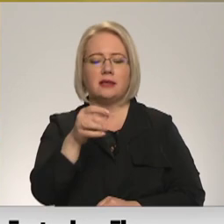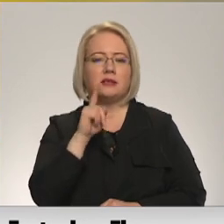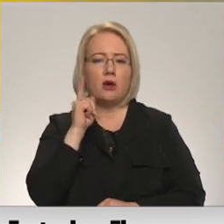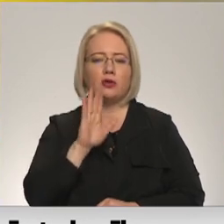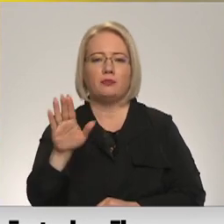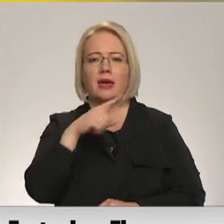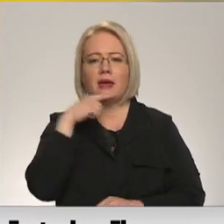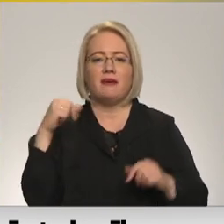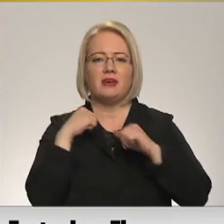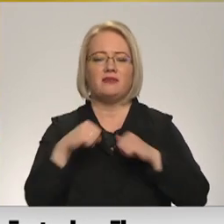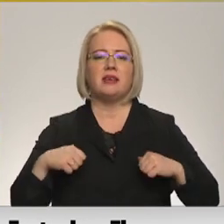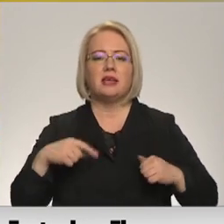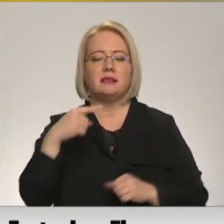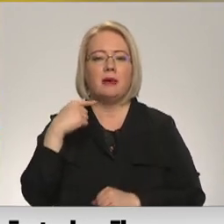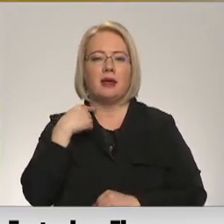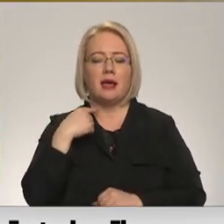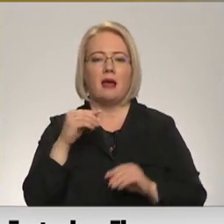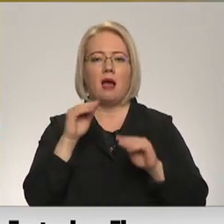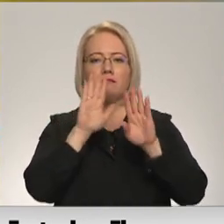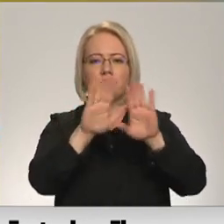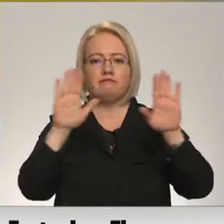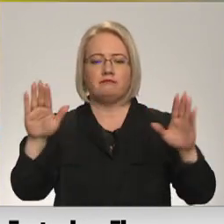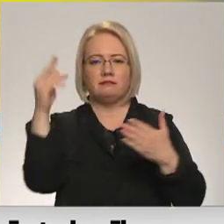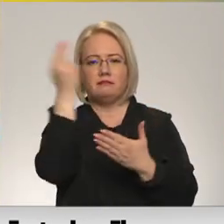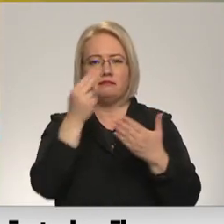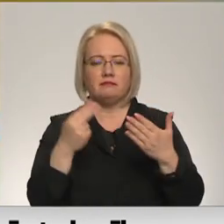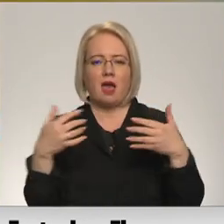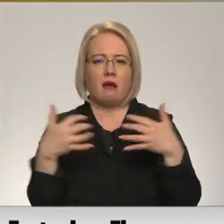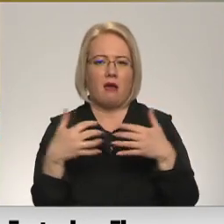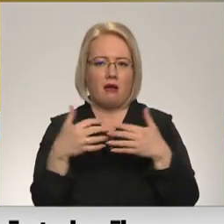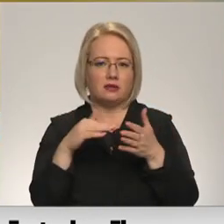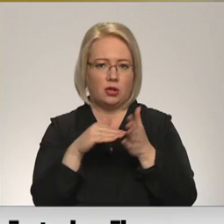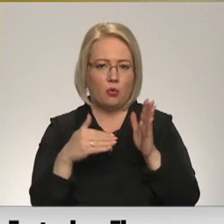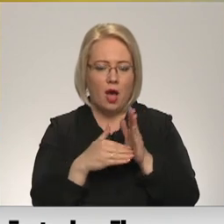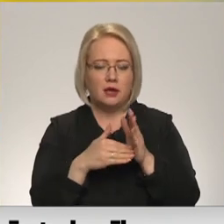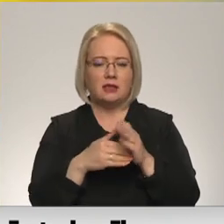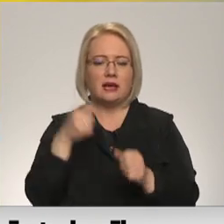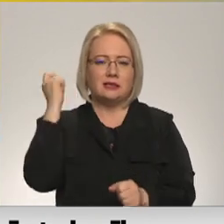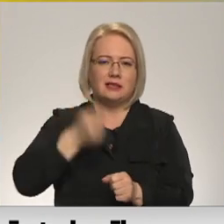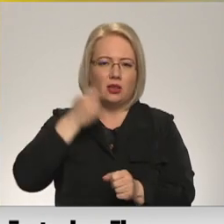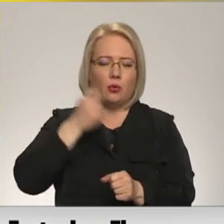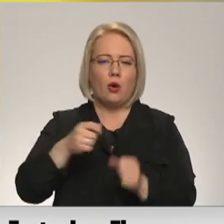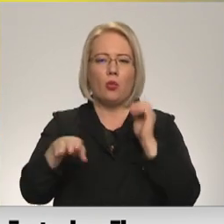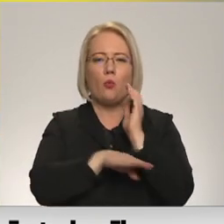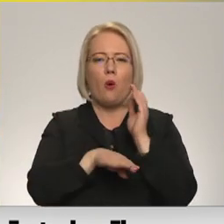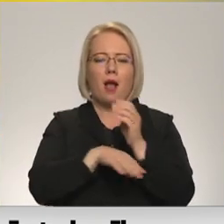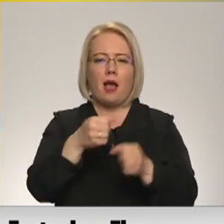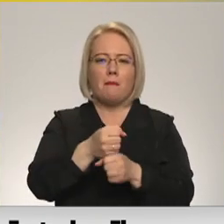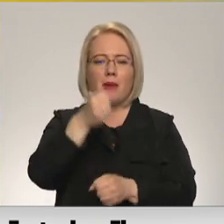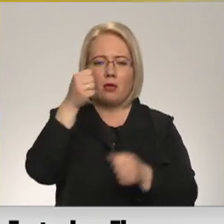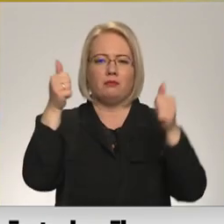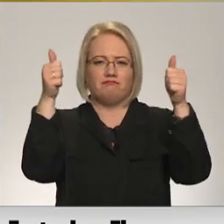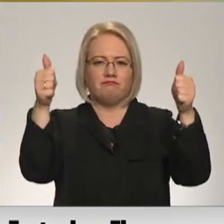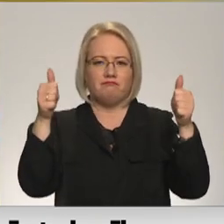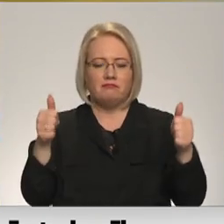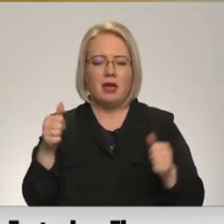Krievijas vēstniecības Rīgā, izvietojot savas gleznes ar kara attēlojumiem. Sitot zemē koka mietus, pie kuriem darbi piestiprināti, jauniešiem